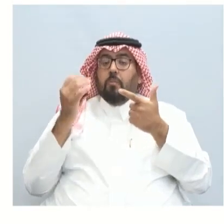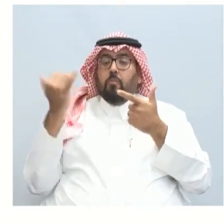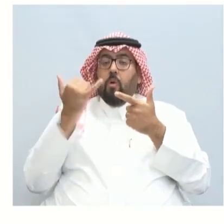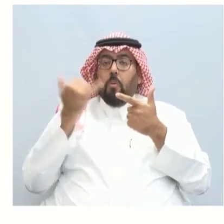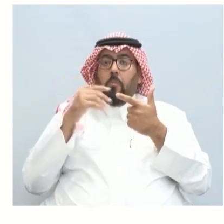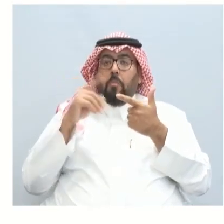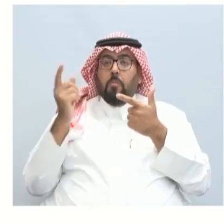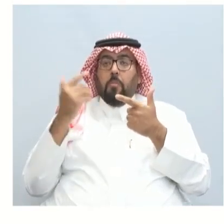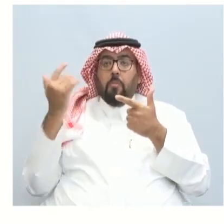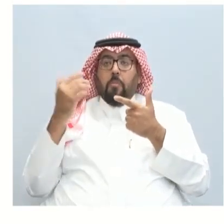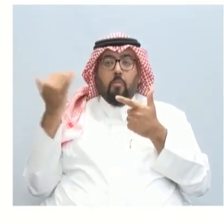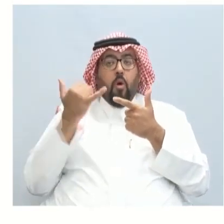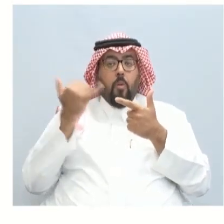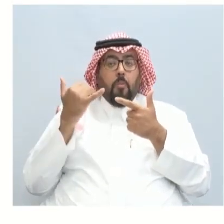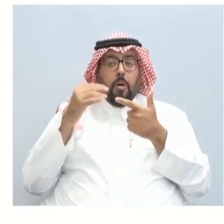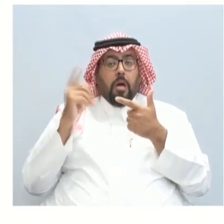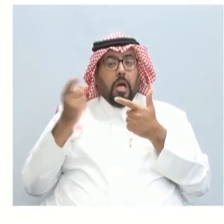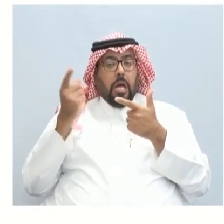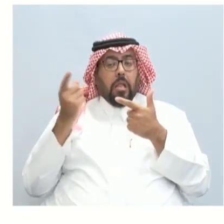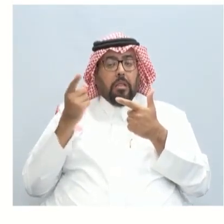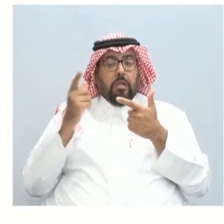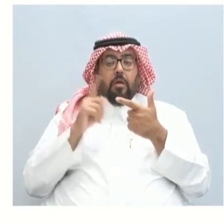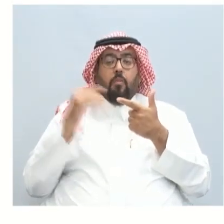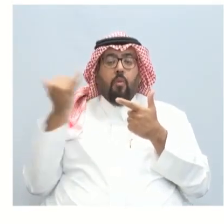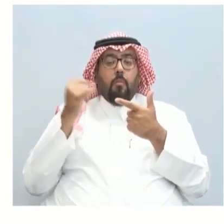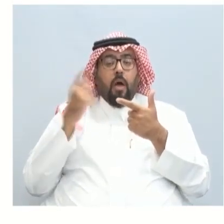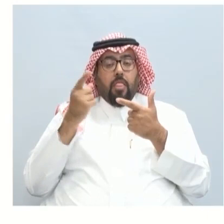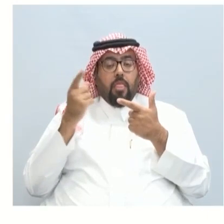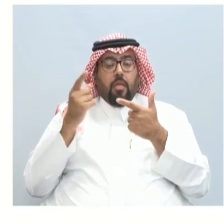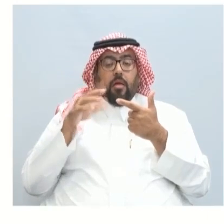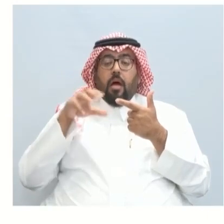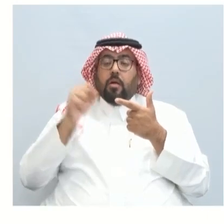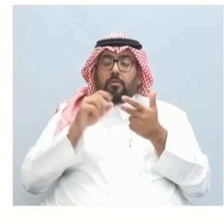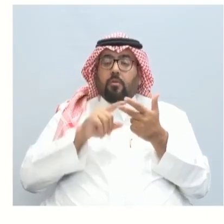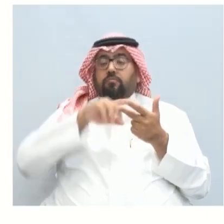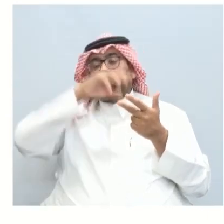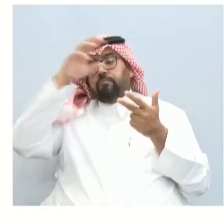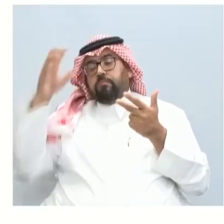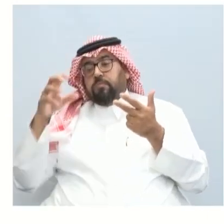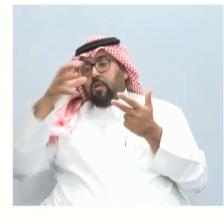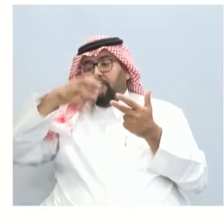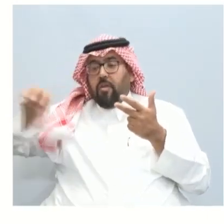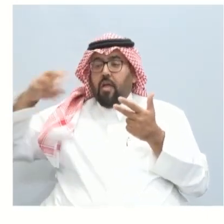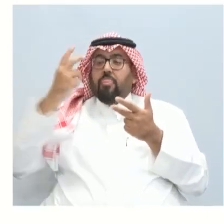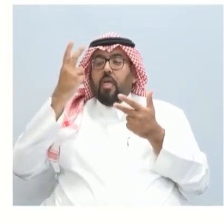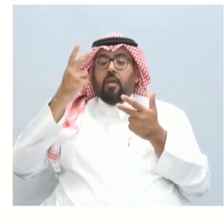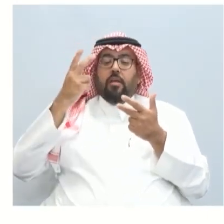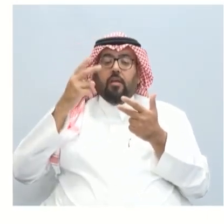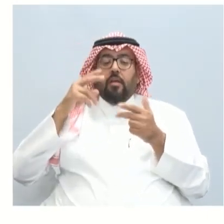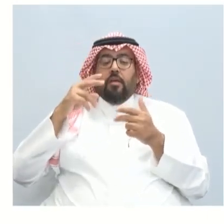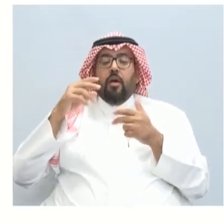العاجله والاعمال المهمه غير العاجله ننتقل الى الغير مهم والعاجل